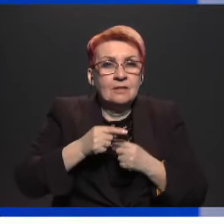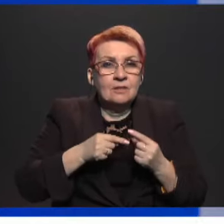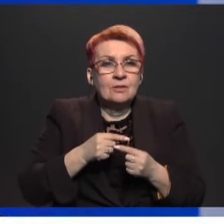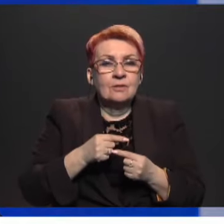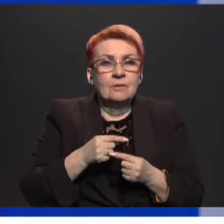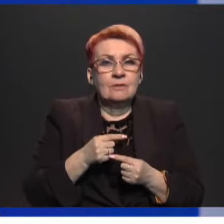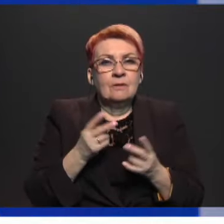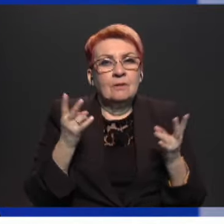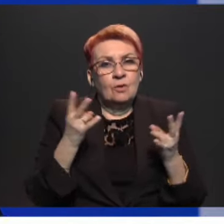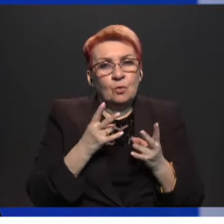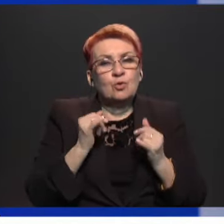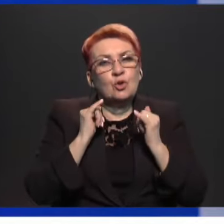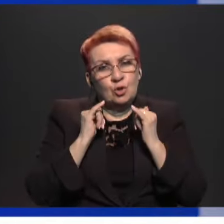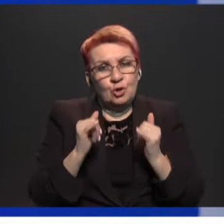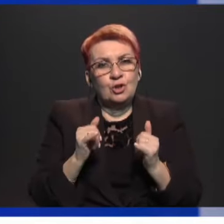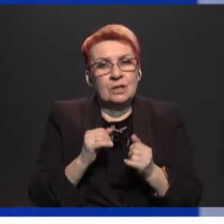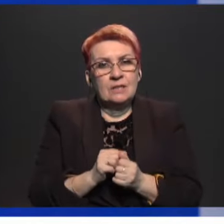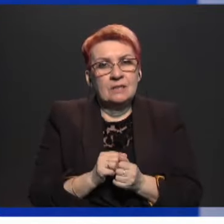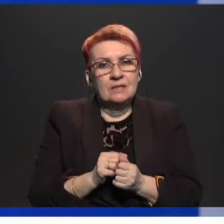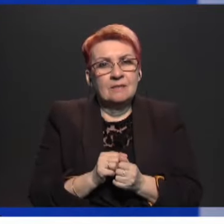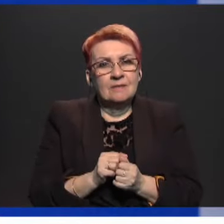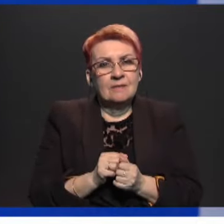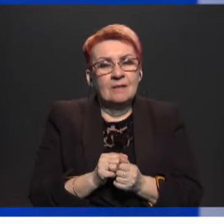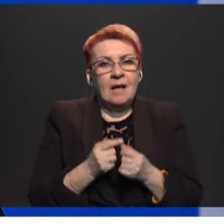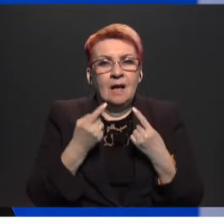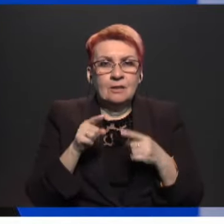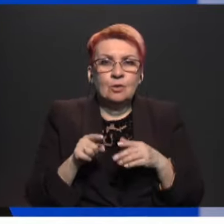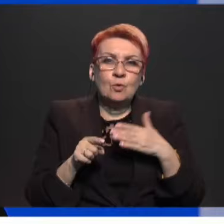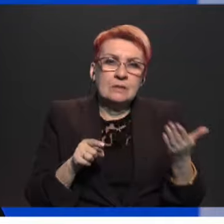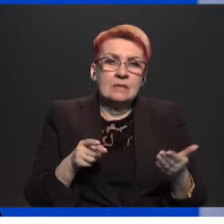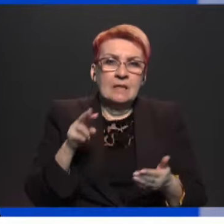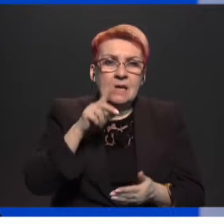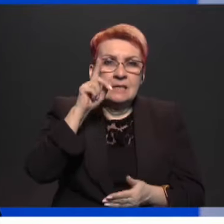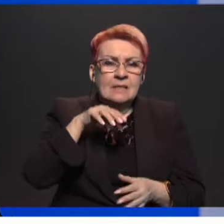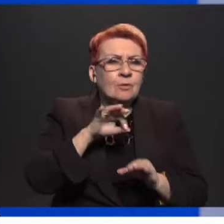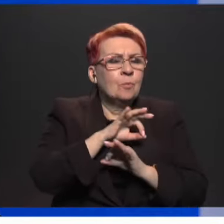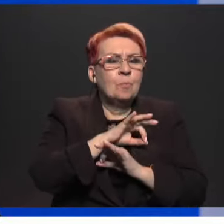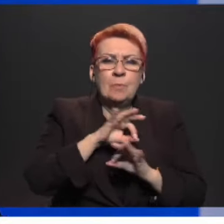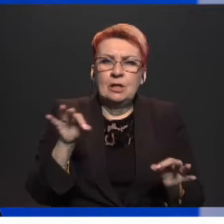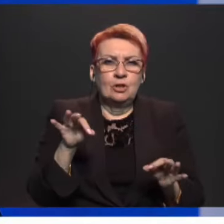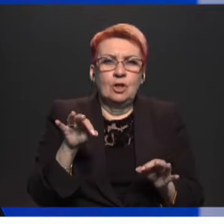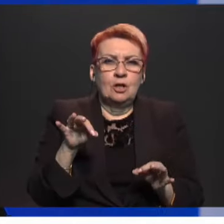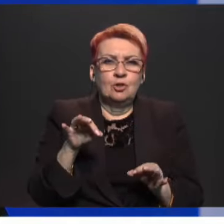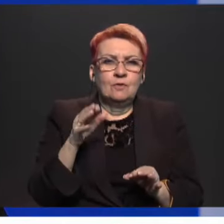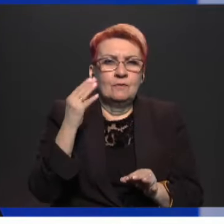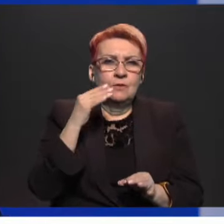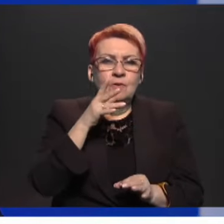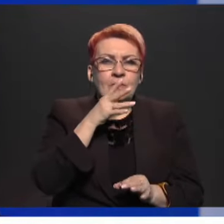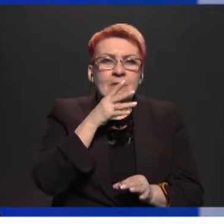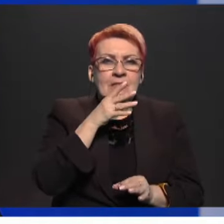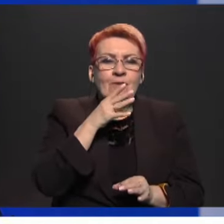каноничность необходимо нам чтить. С другой стороны, вот я знаю, блестящую в свое время